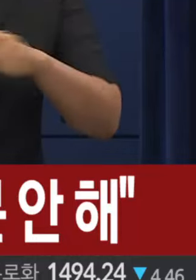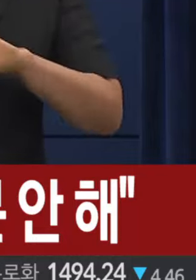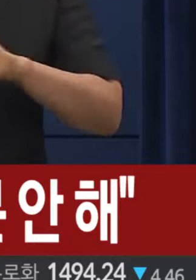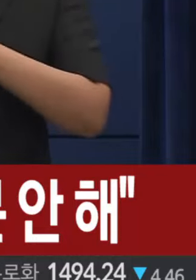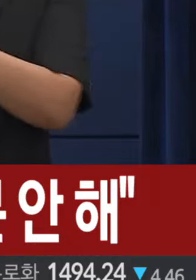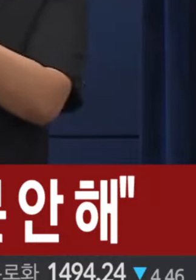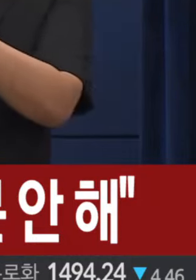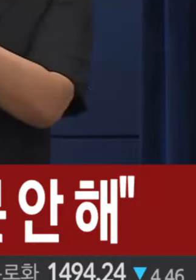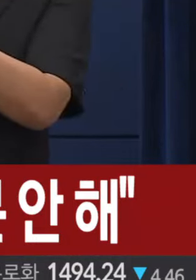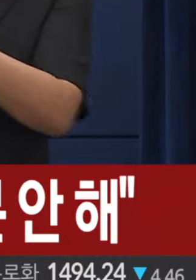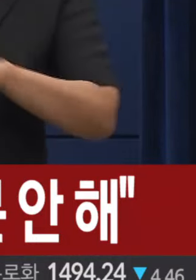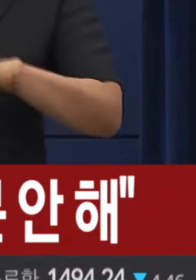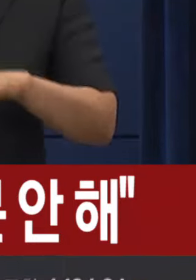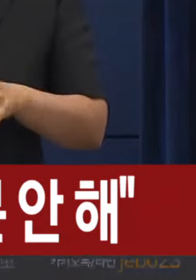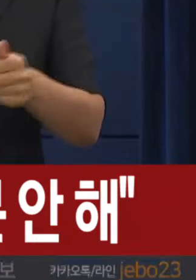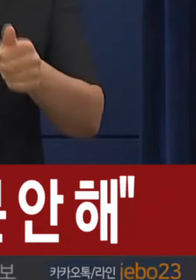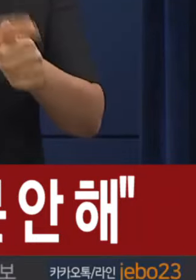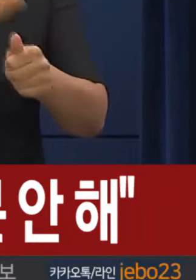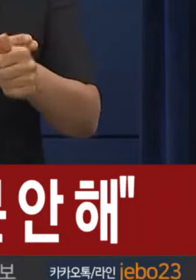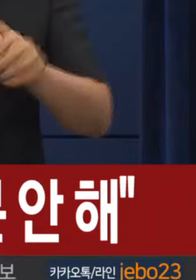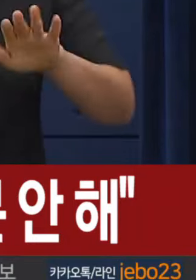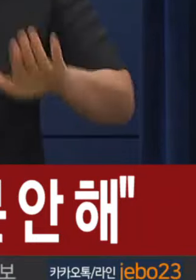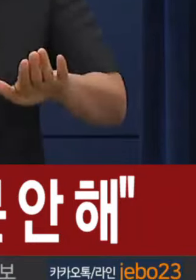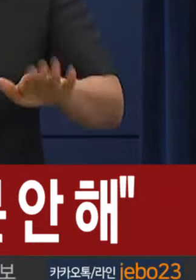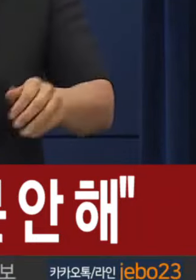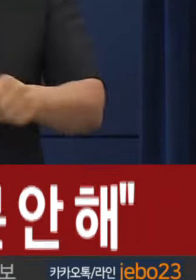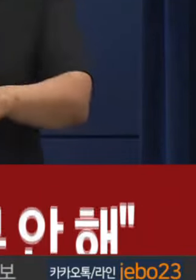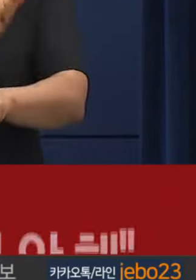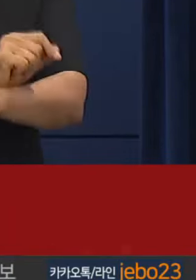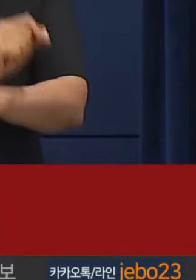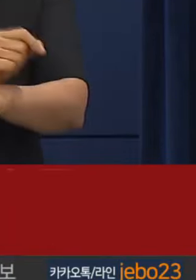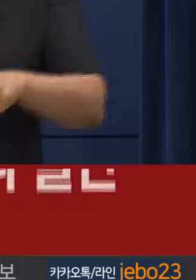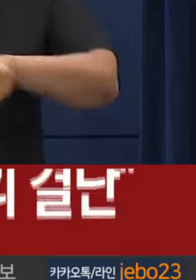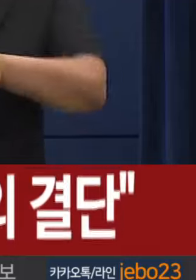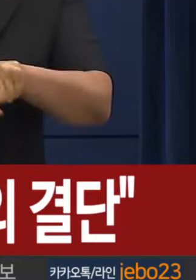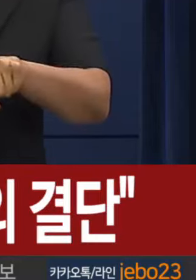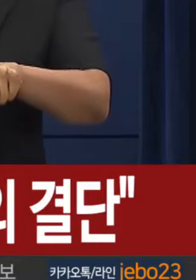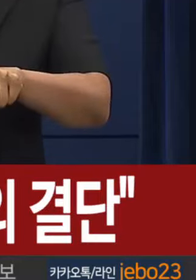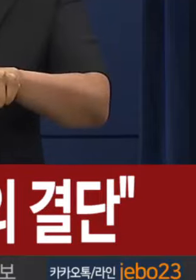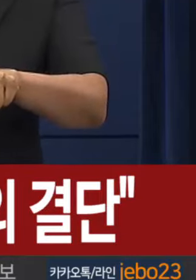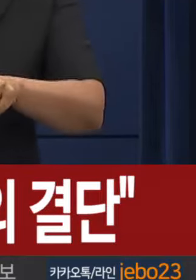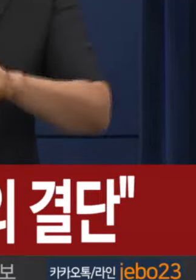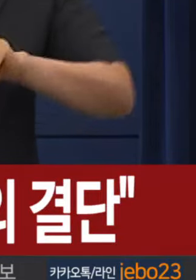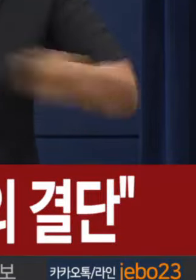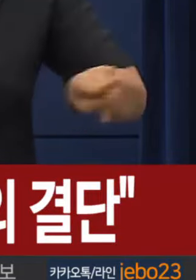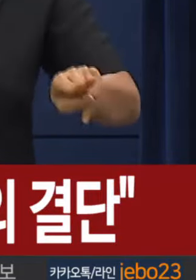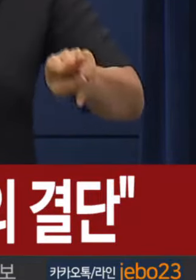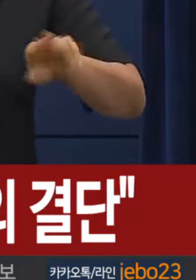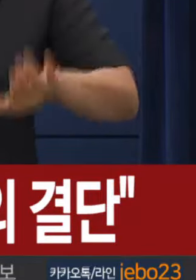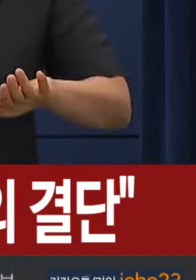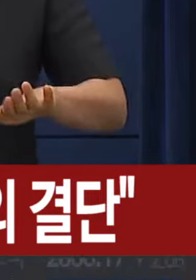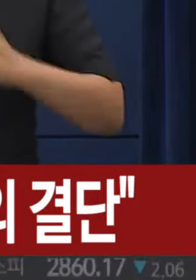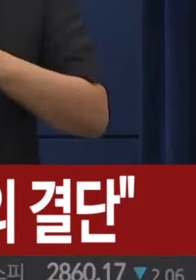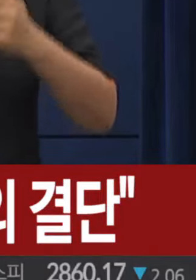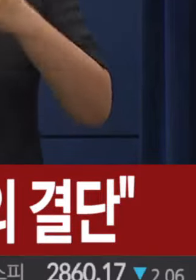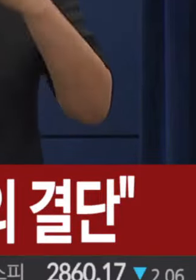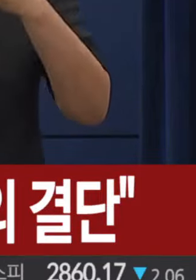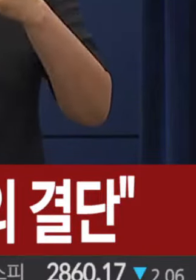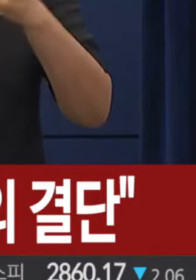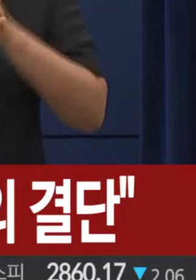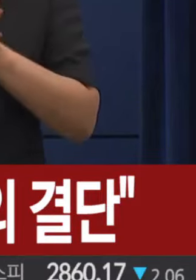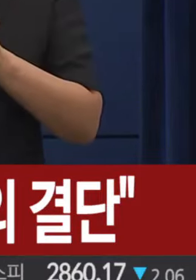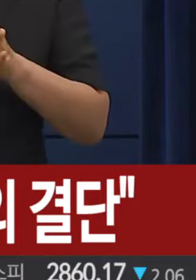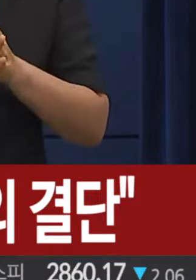수련환경평가위원회는 전공의 행정처분을 중단하고 하반기에 복귀하는 전공의에 대해서는